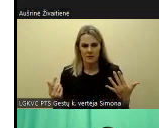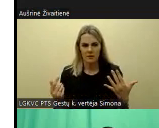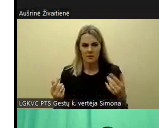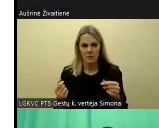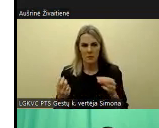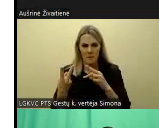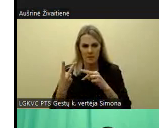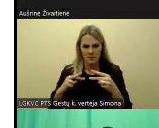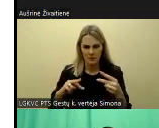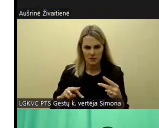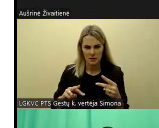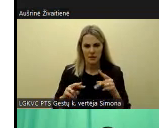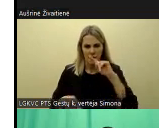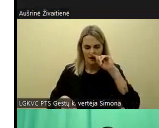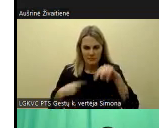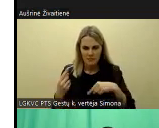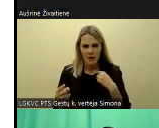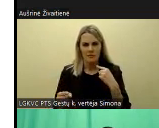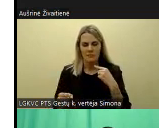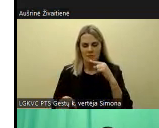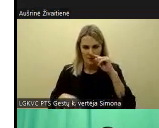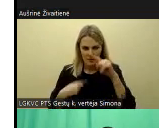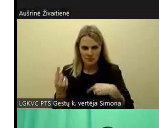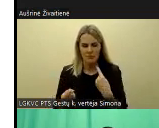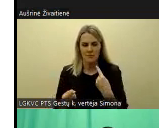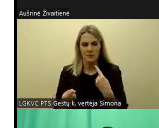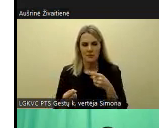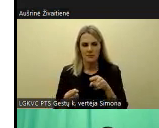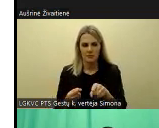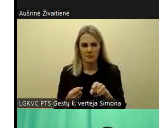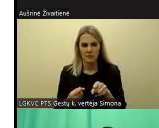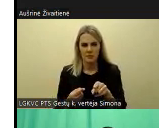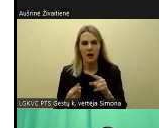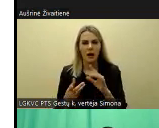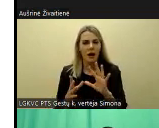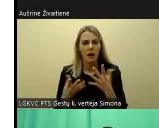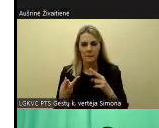metai iš metų užtikrinant, kad